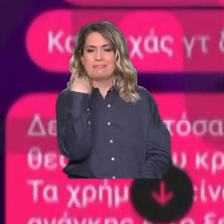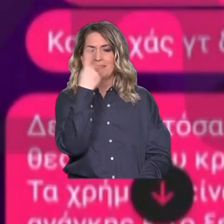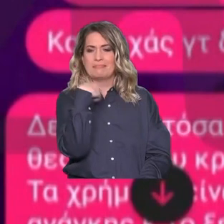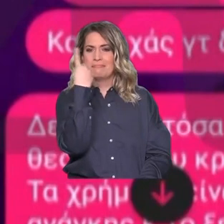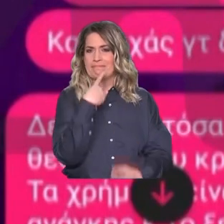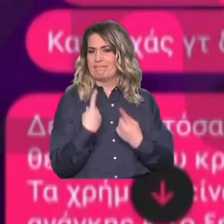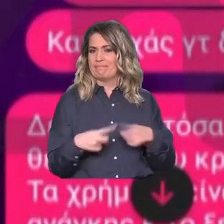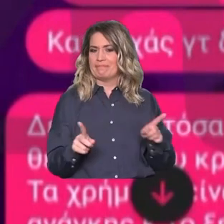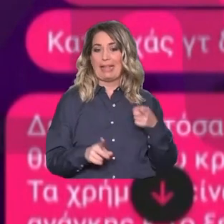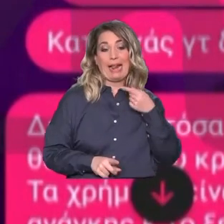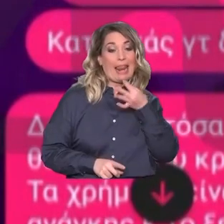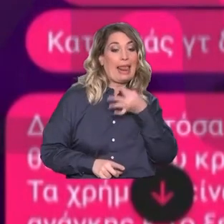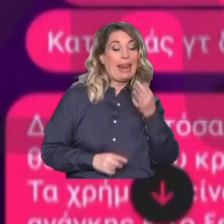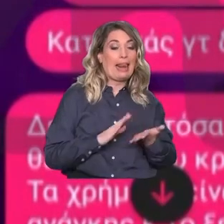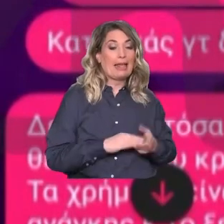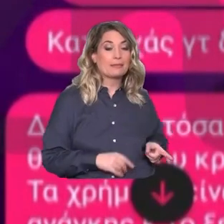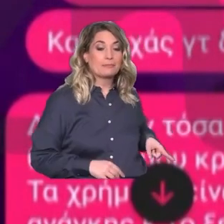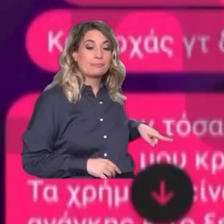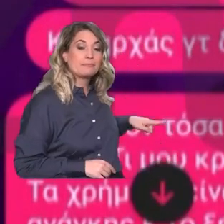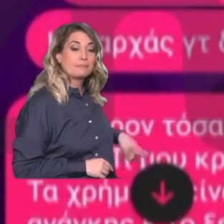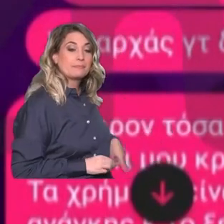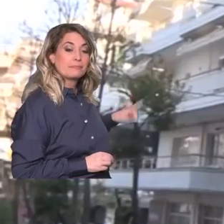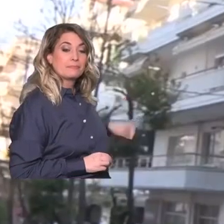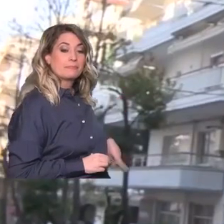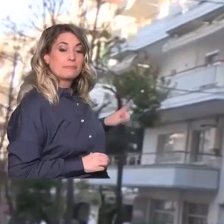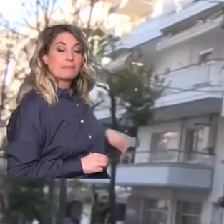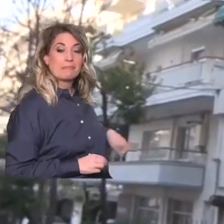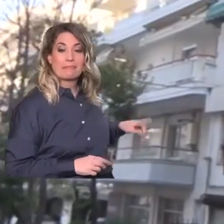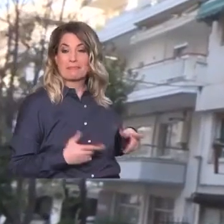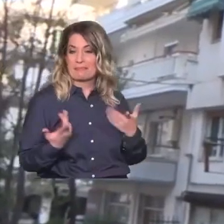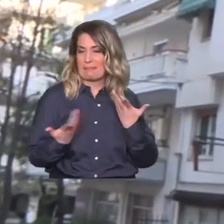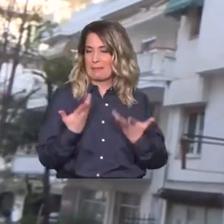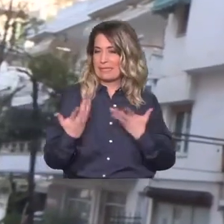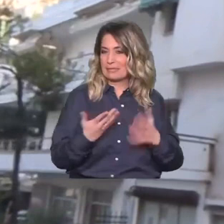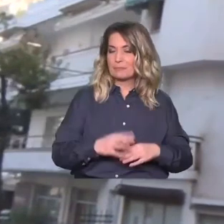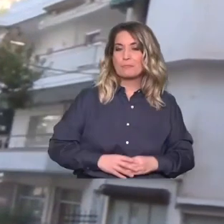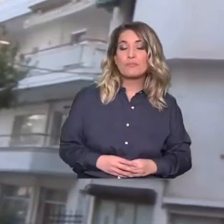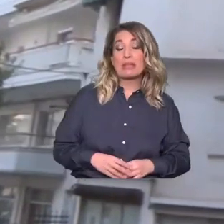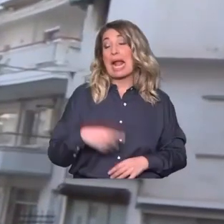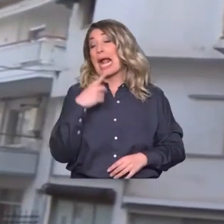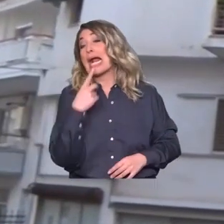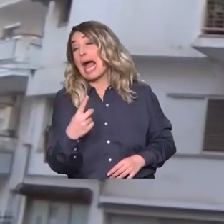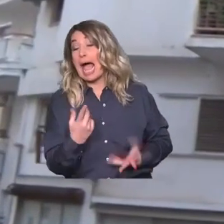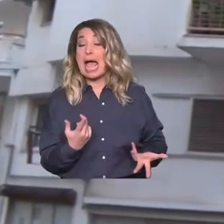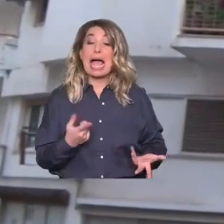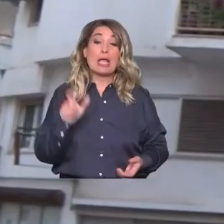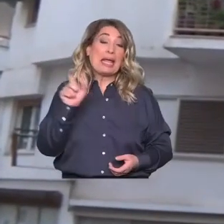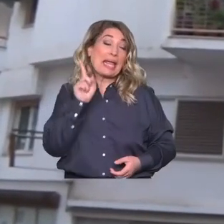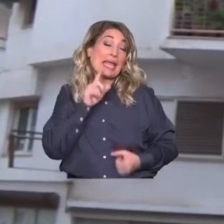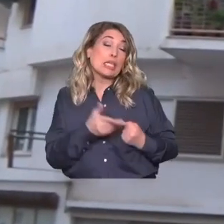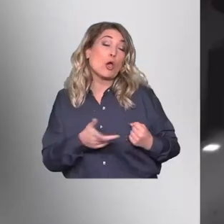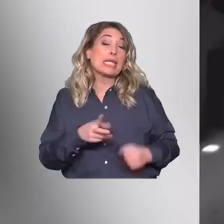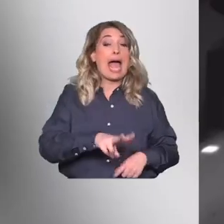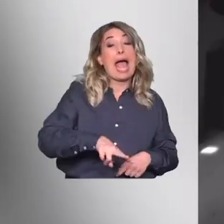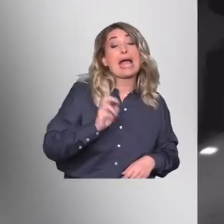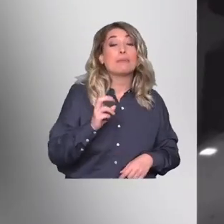θες. Τι μου κρύβεις. Τα χρήματα αυτά είναι για ώρα ανάγκης και το ξέρεις. 5.000 ευρώ ισχυρίστηκε πως είχε πάρει από το κοινό του σταμείο η Γεωργία,